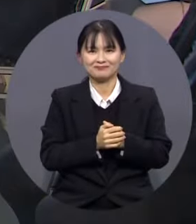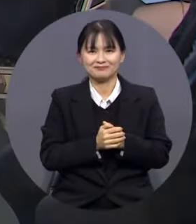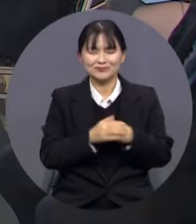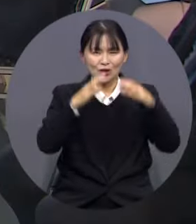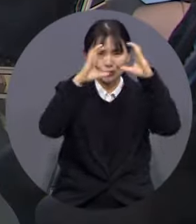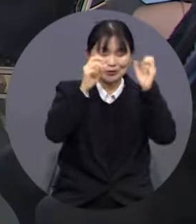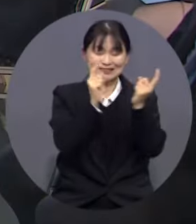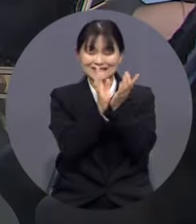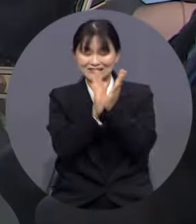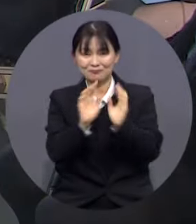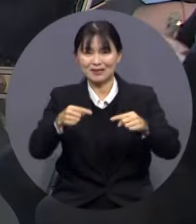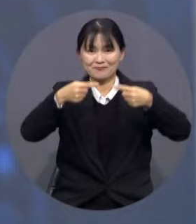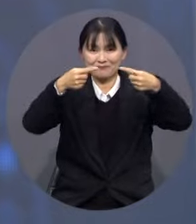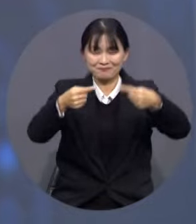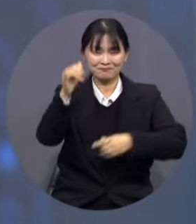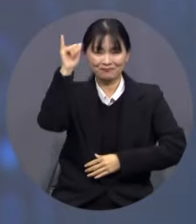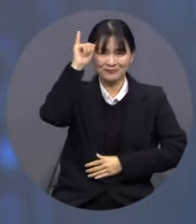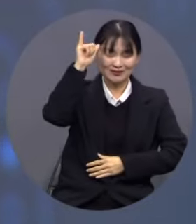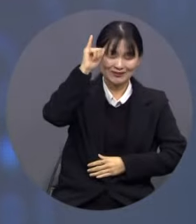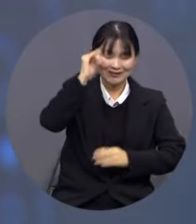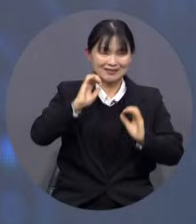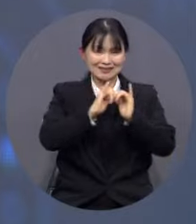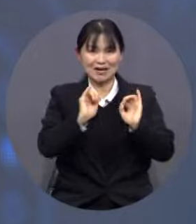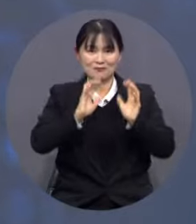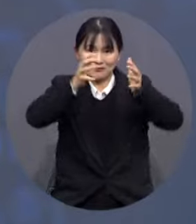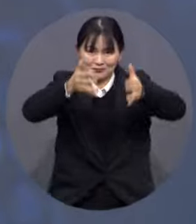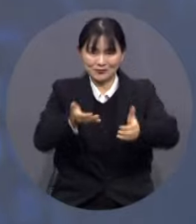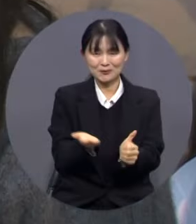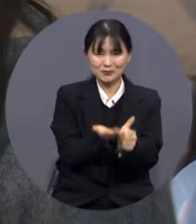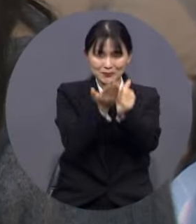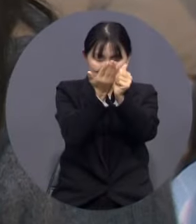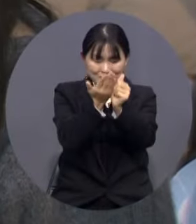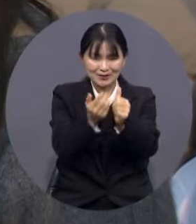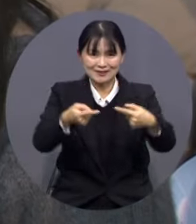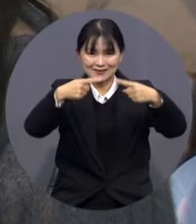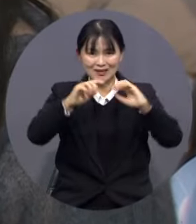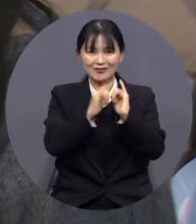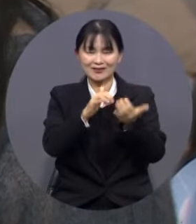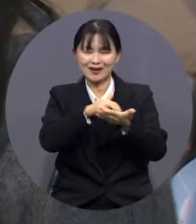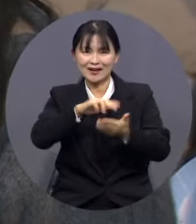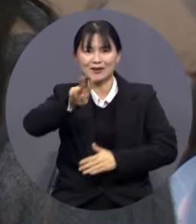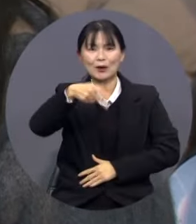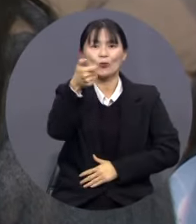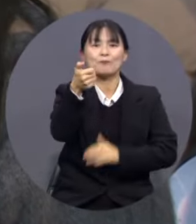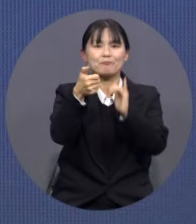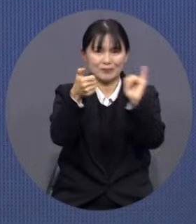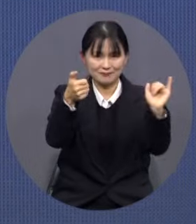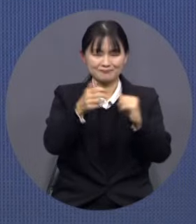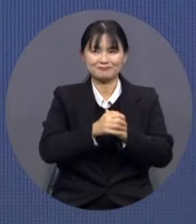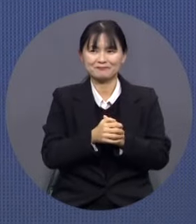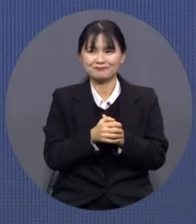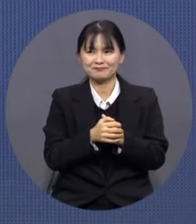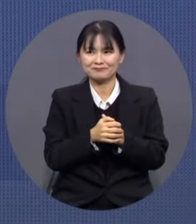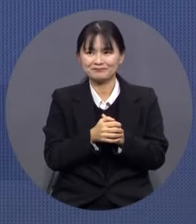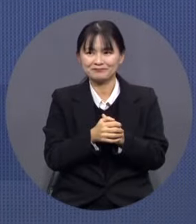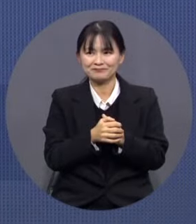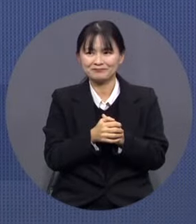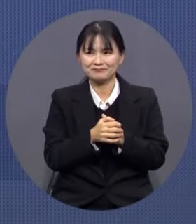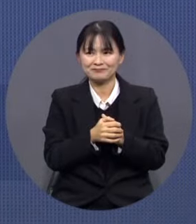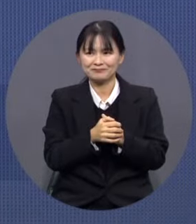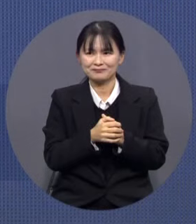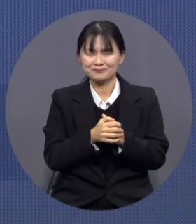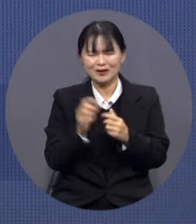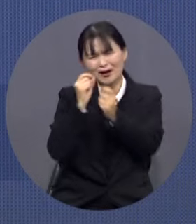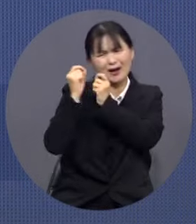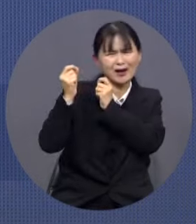구글이 직접 나서는 인공지능 인재 양성 교육 수강 예정자는 250명이 넘습니다. 어려워, 쉽지 않아.